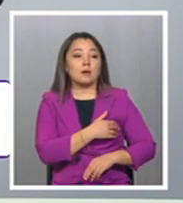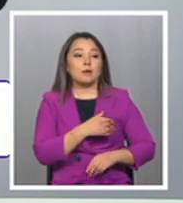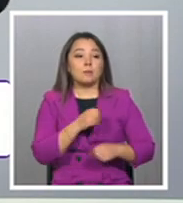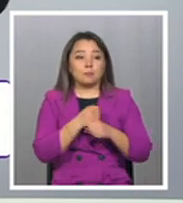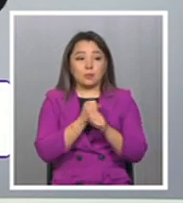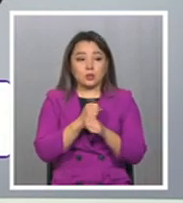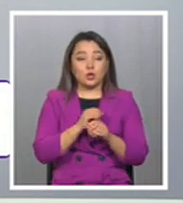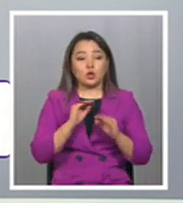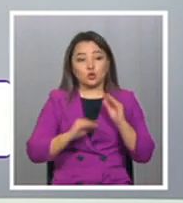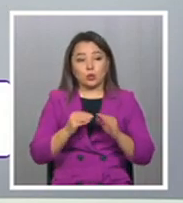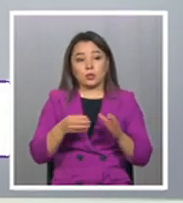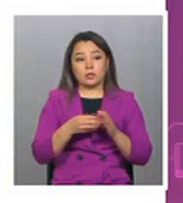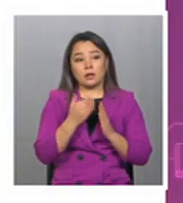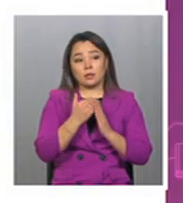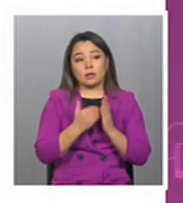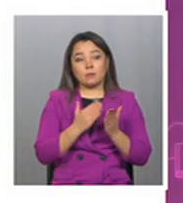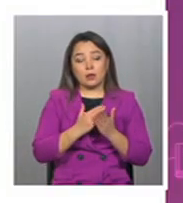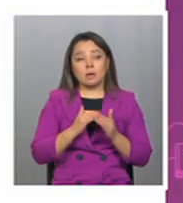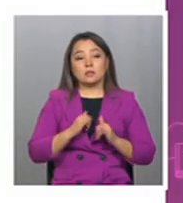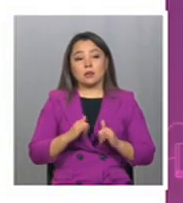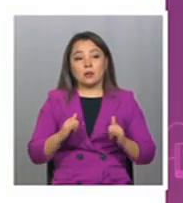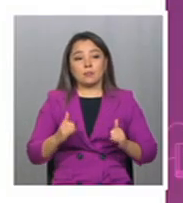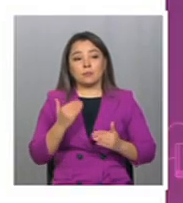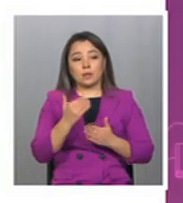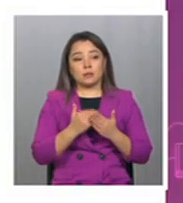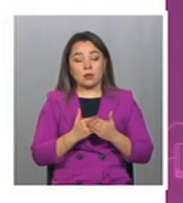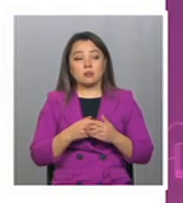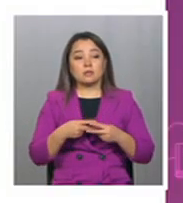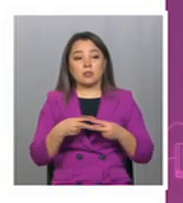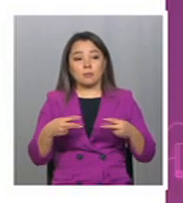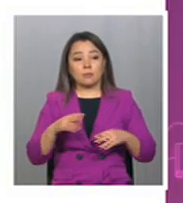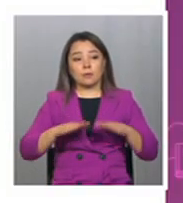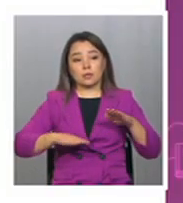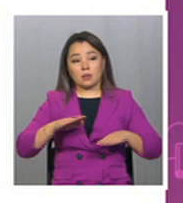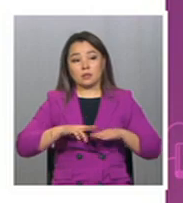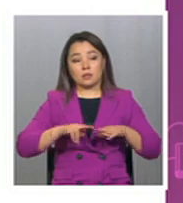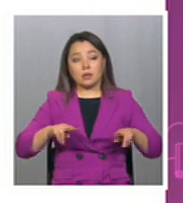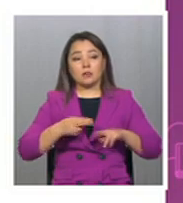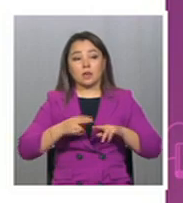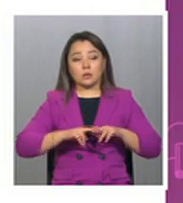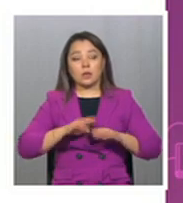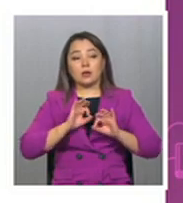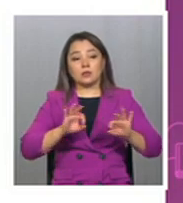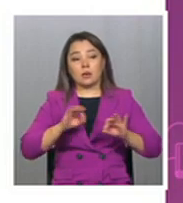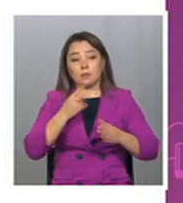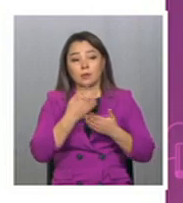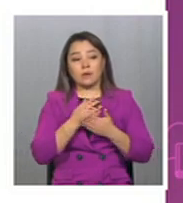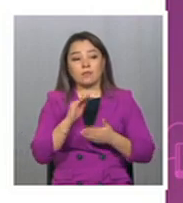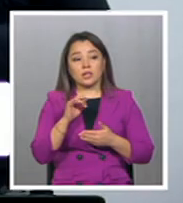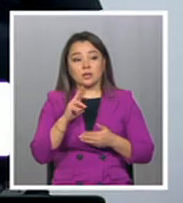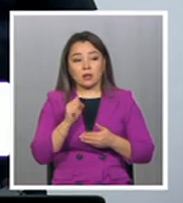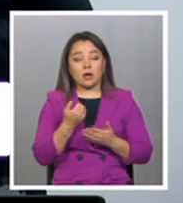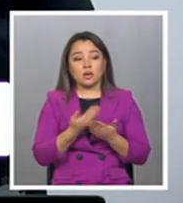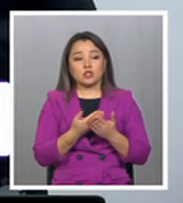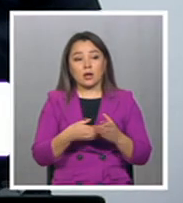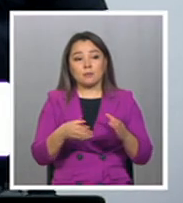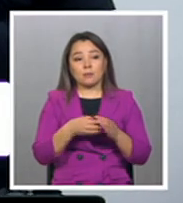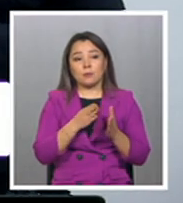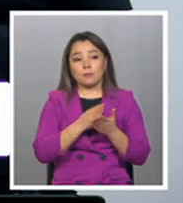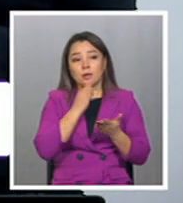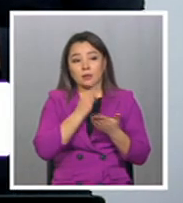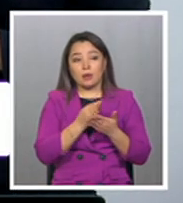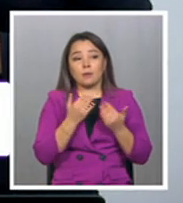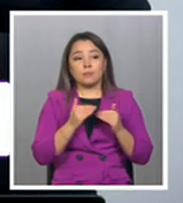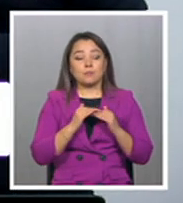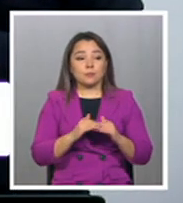макроскопиялық жүйенің термодинамикалық тепе-теңдік күйін сипаттайтын физикалық шама. Балалар,